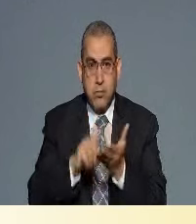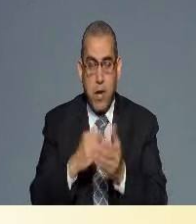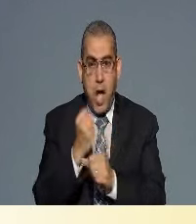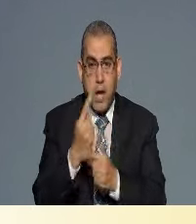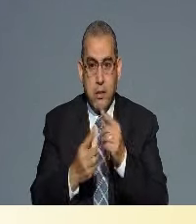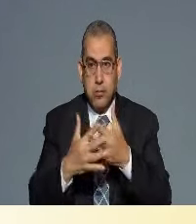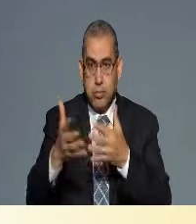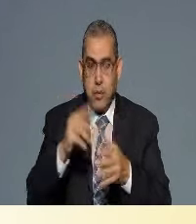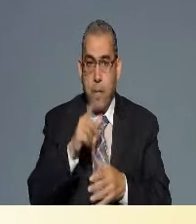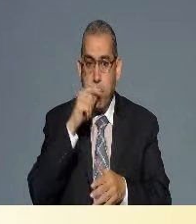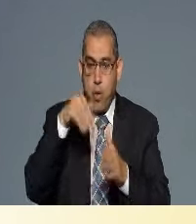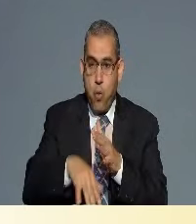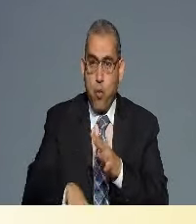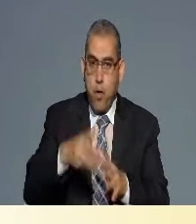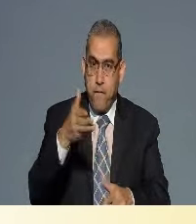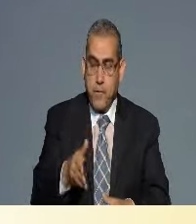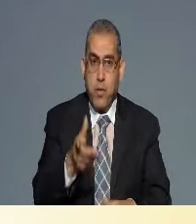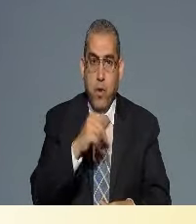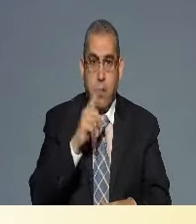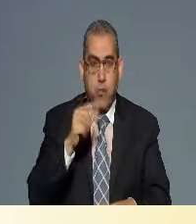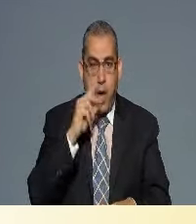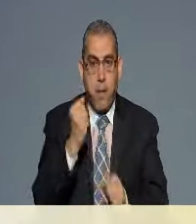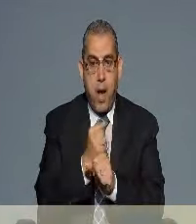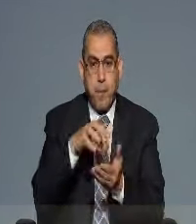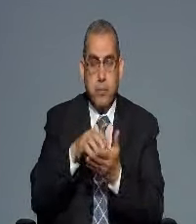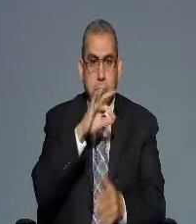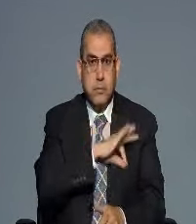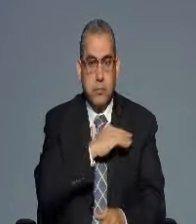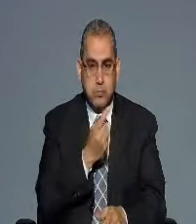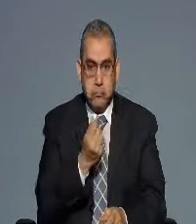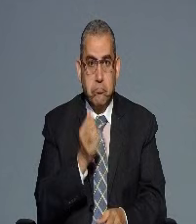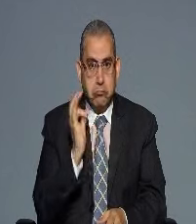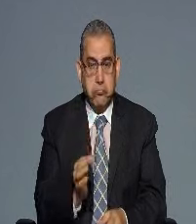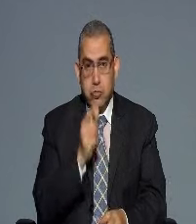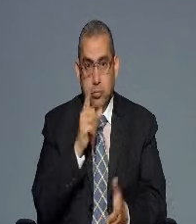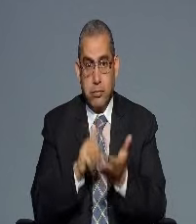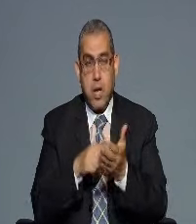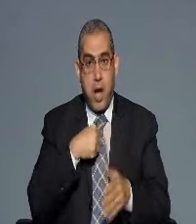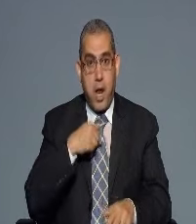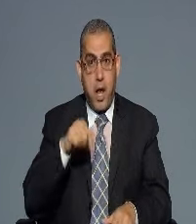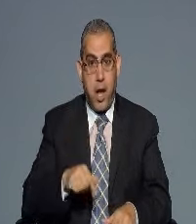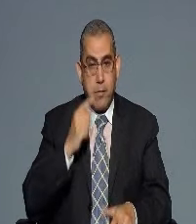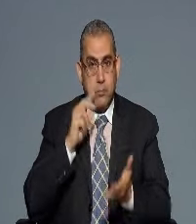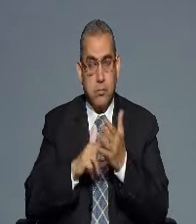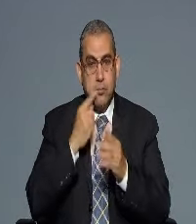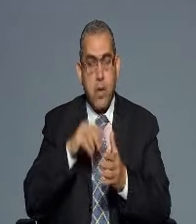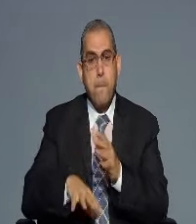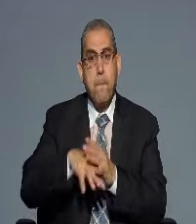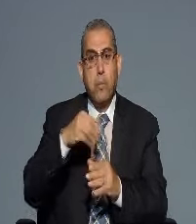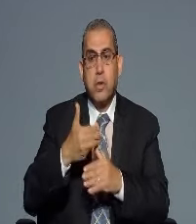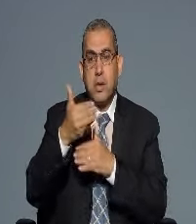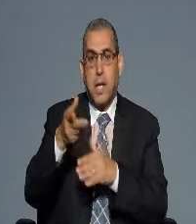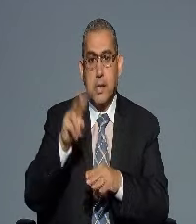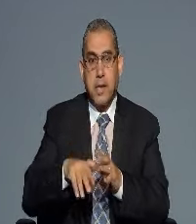حيث المياه الجوفية، وافضل قطاع في عوائده المالية، وايضا احنا امام مشروع اخر في